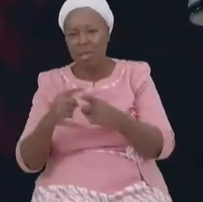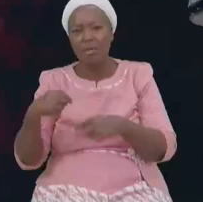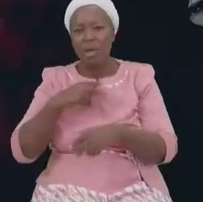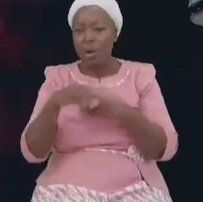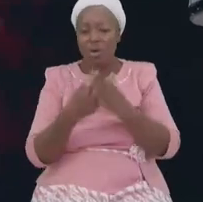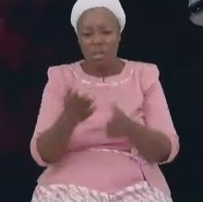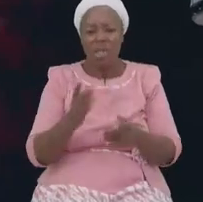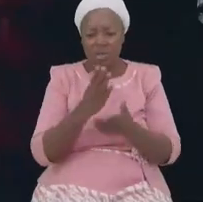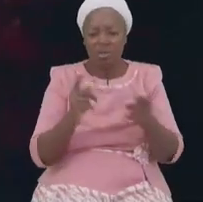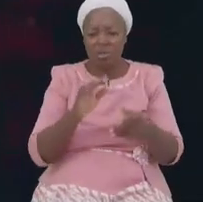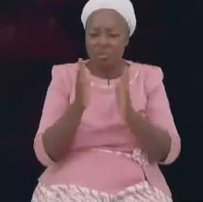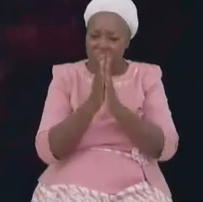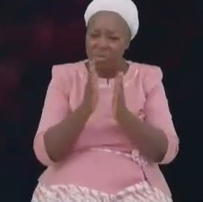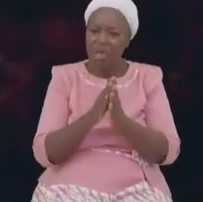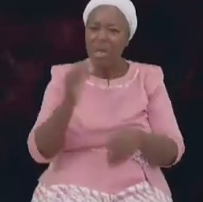qui a prêché